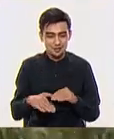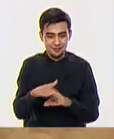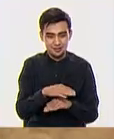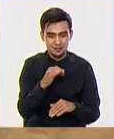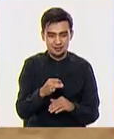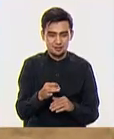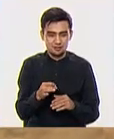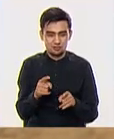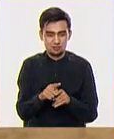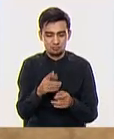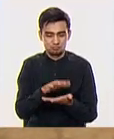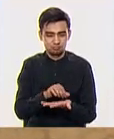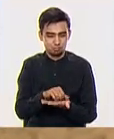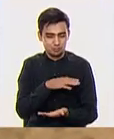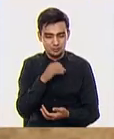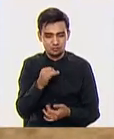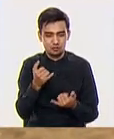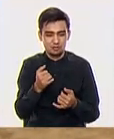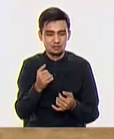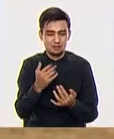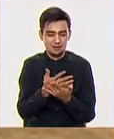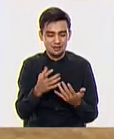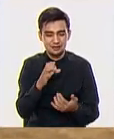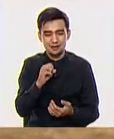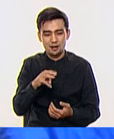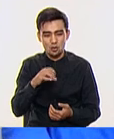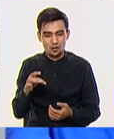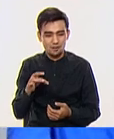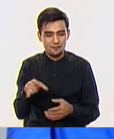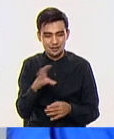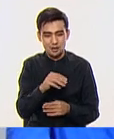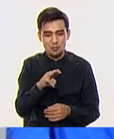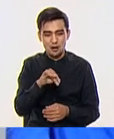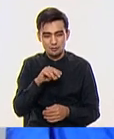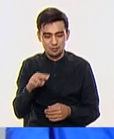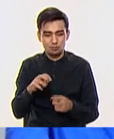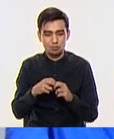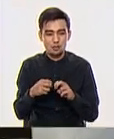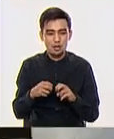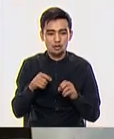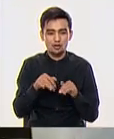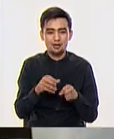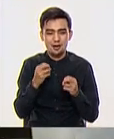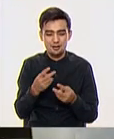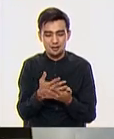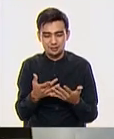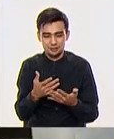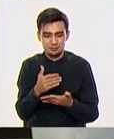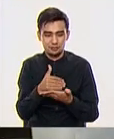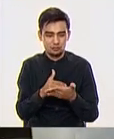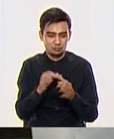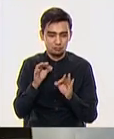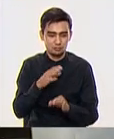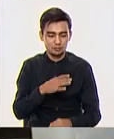қалған. Жағдайдың ушыққаны соншалық, бүгін сенаторлар мәминге мәселені шешудің бірнеше жолын айтты. Жайымдарды ұзақ